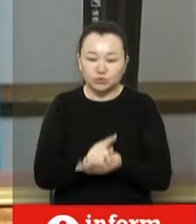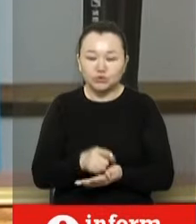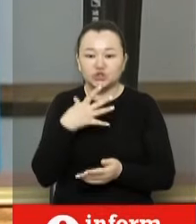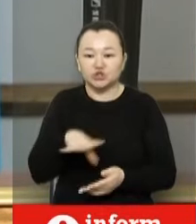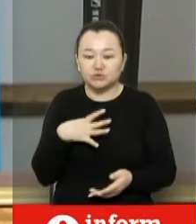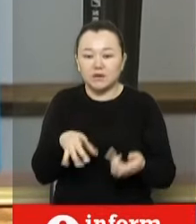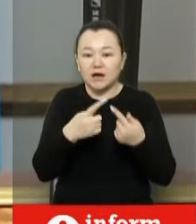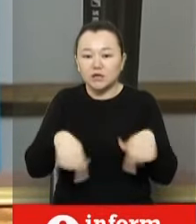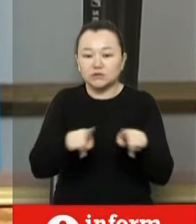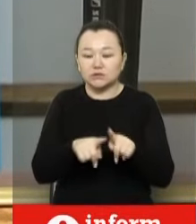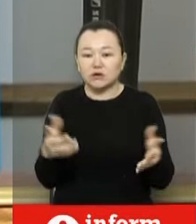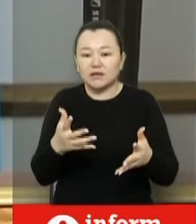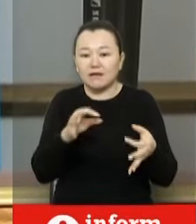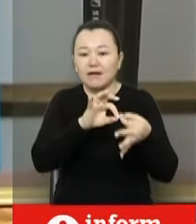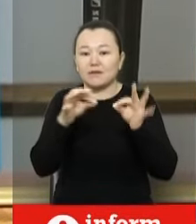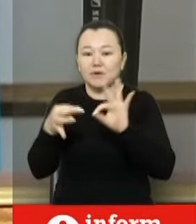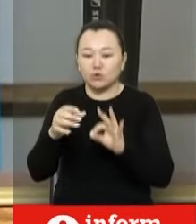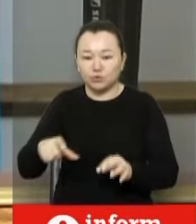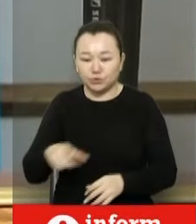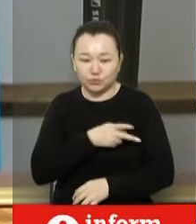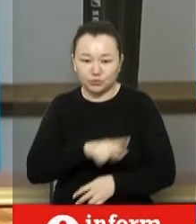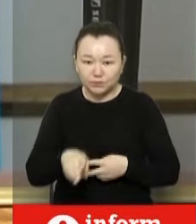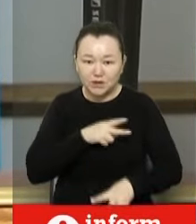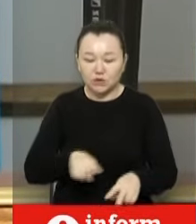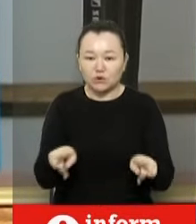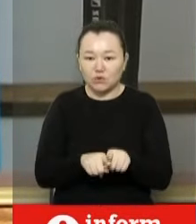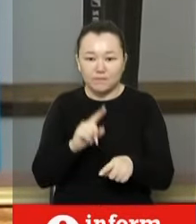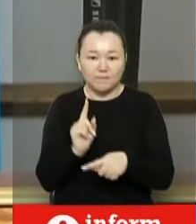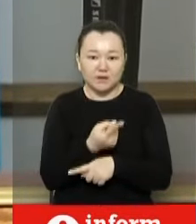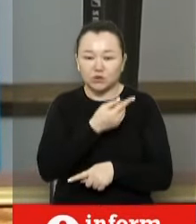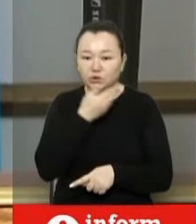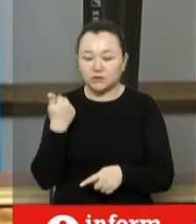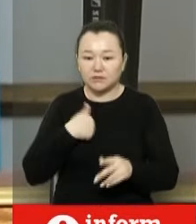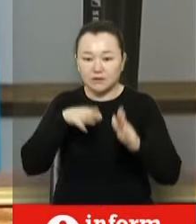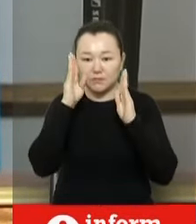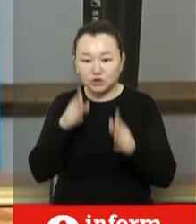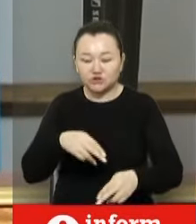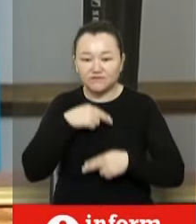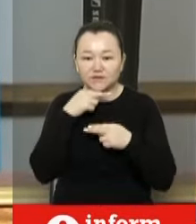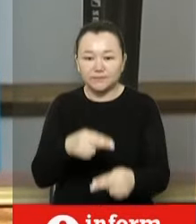организовывают какие-то олимпиады люди гибнут и такое не впервые я обращаю на это внимание